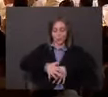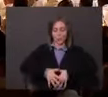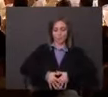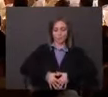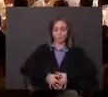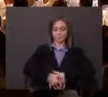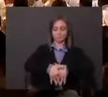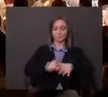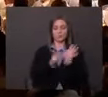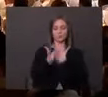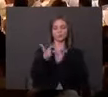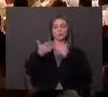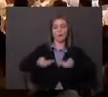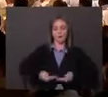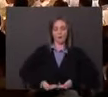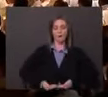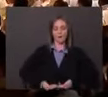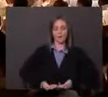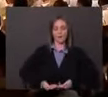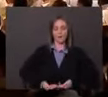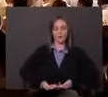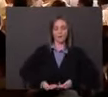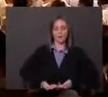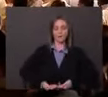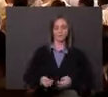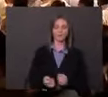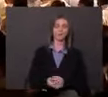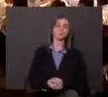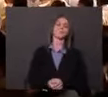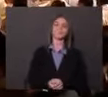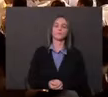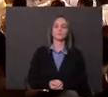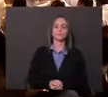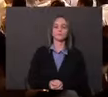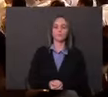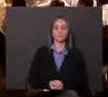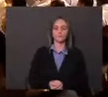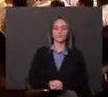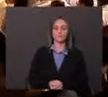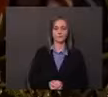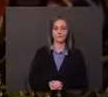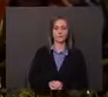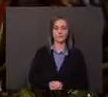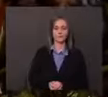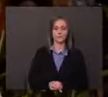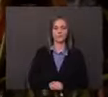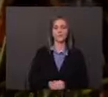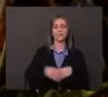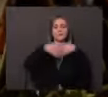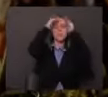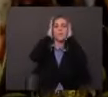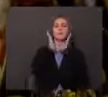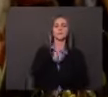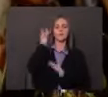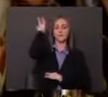gebenedeit unter den Frauen, und gebenedeit ist die Frucht deines Leibes, Jesus. Santa